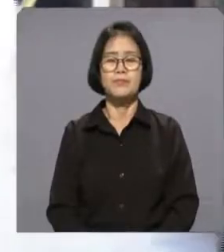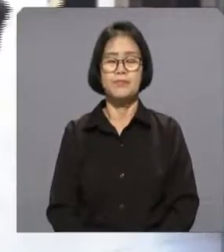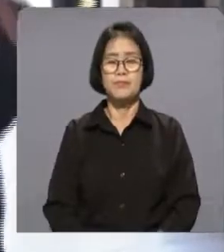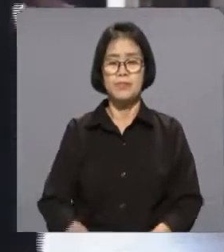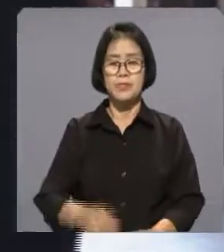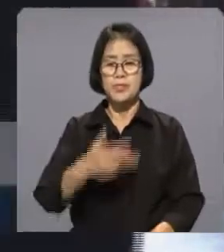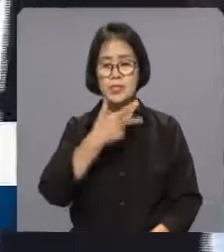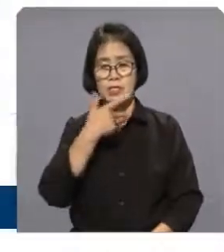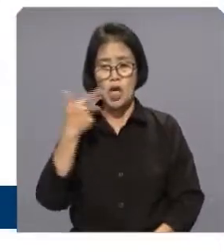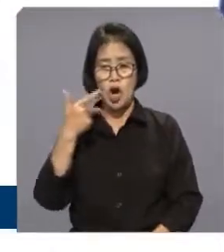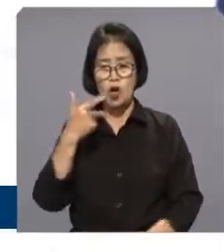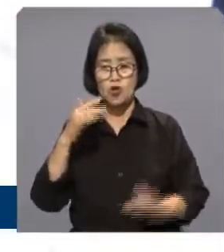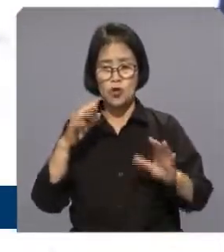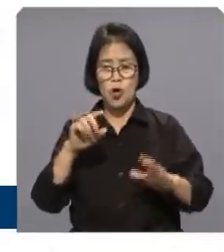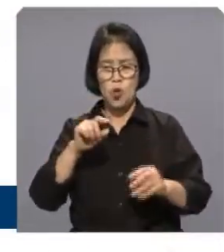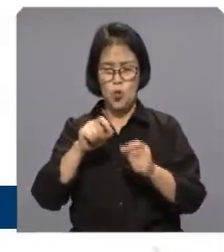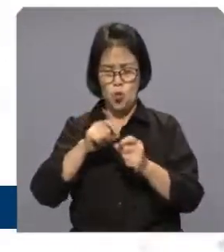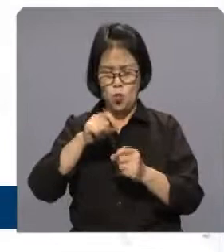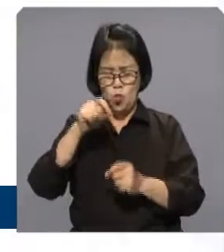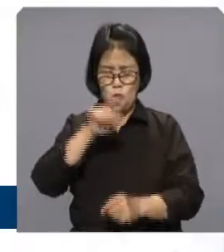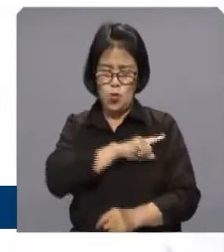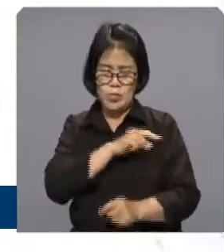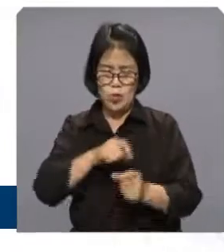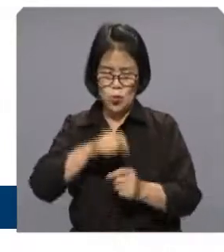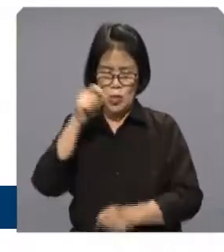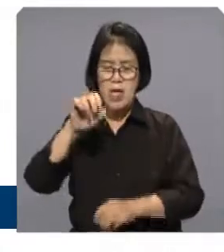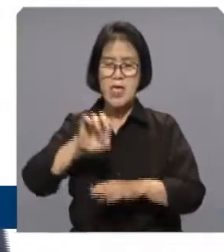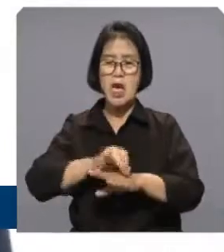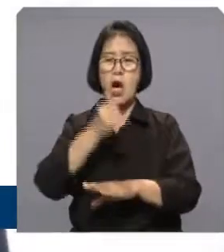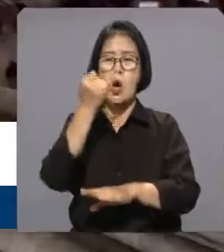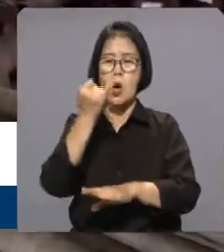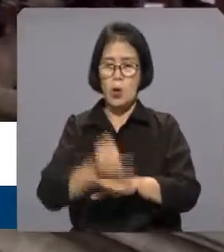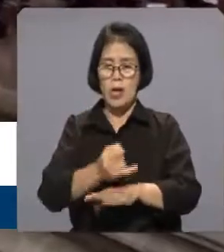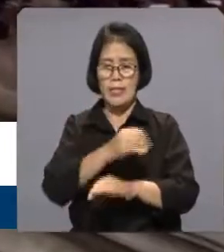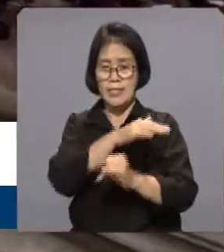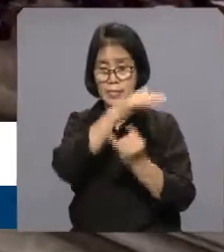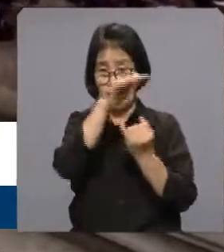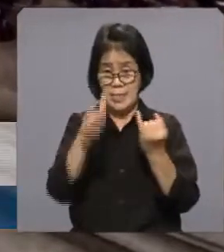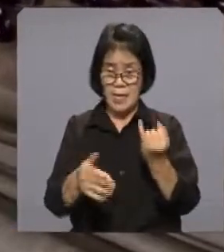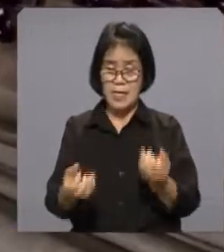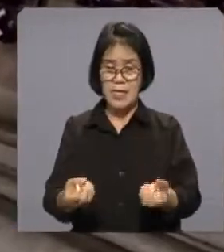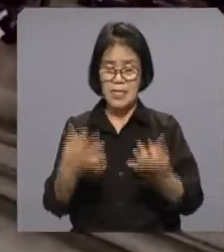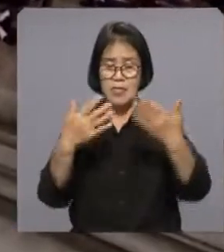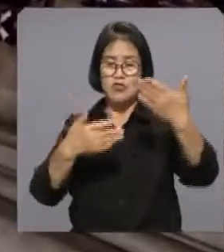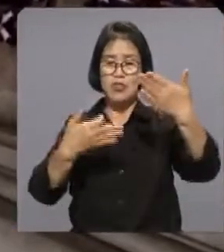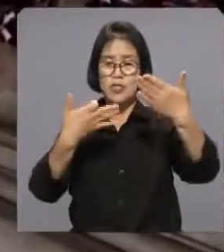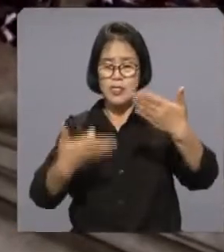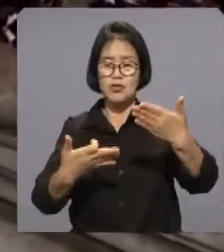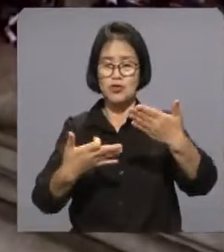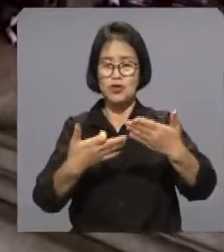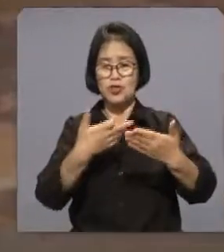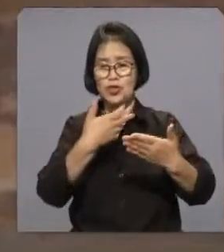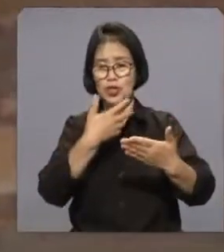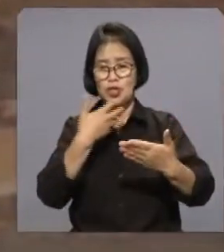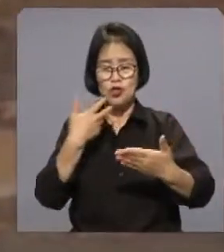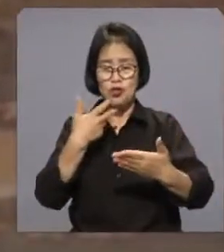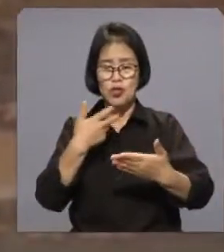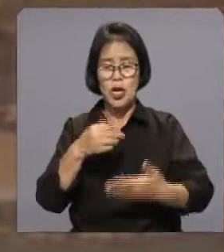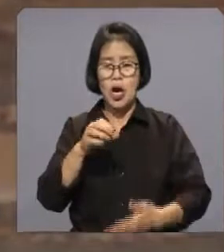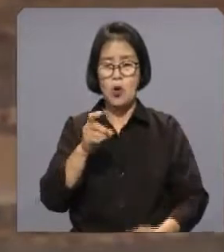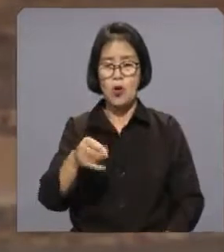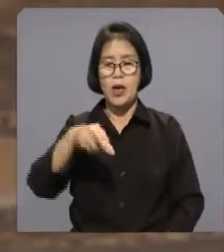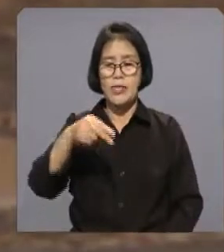영국의 가장 오랜 군주 엘리자베스 2세 영국 여왕의 장례식이 현지 시간 19일 영국 런던 웨스트민스터